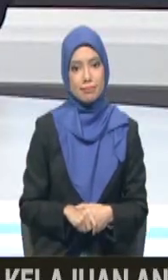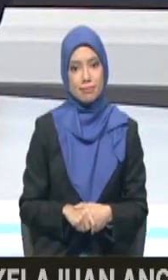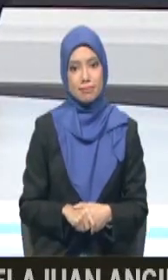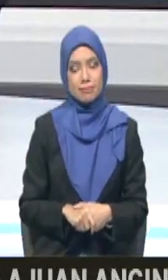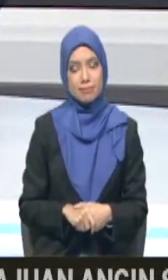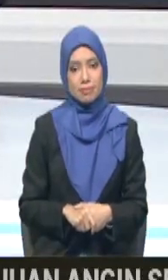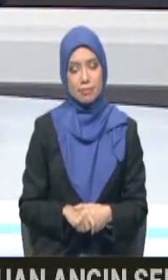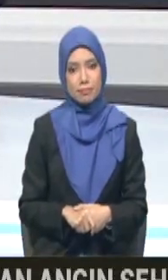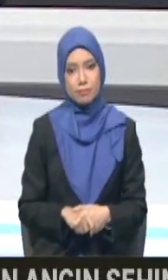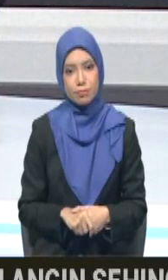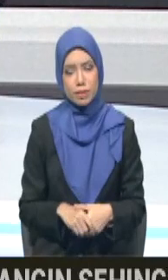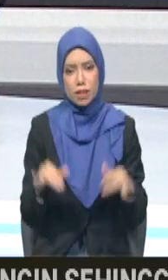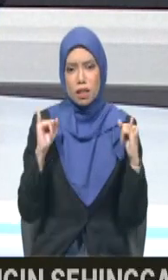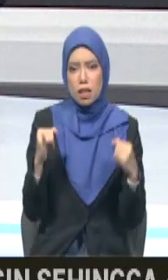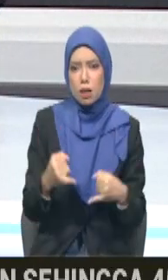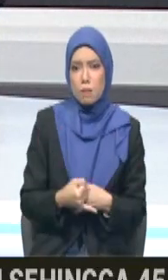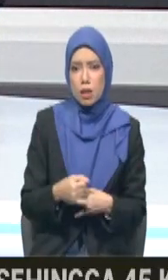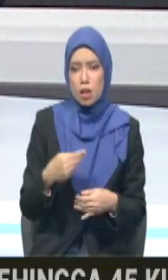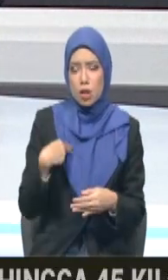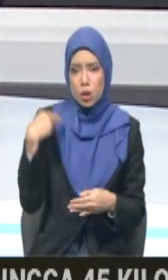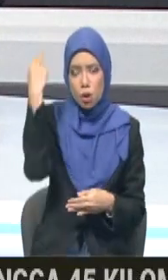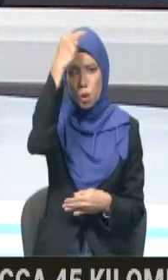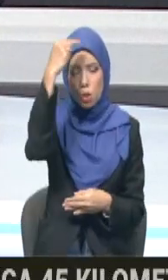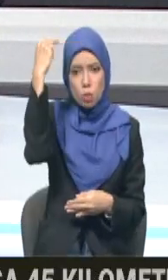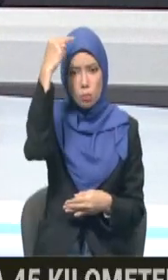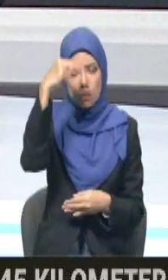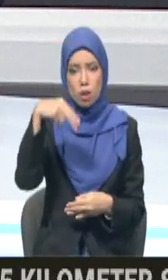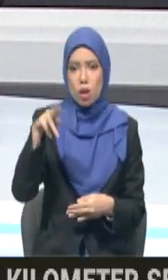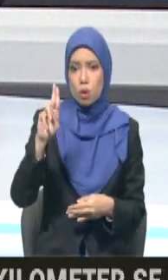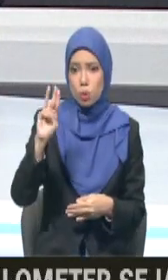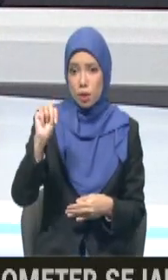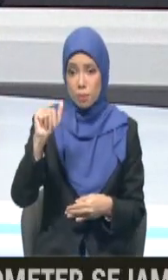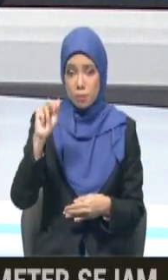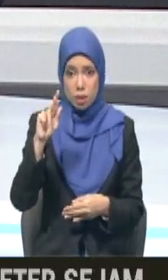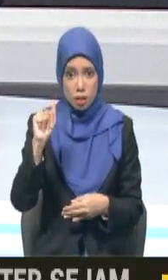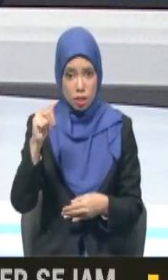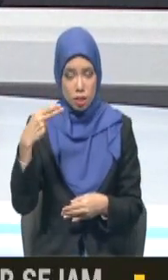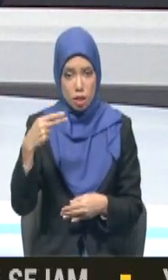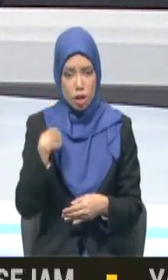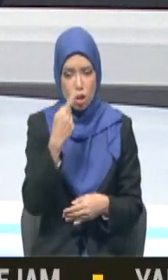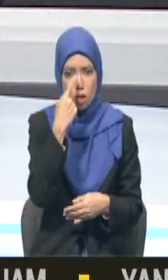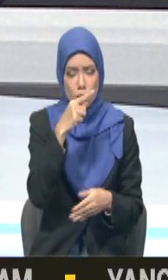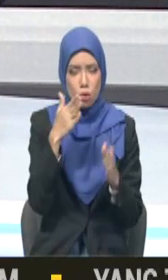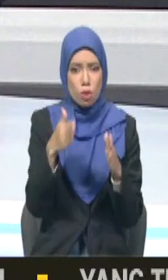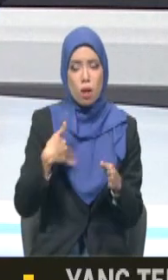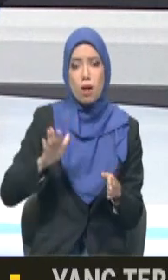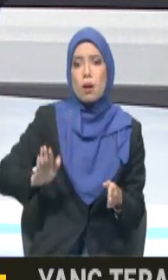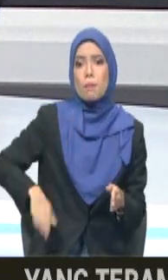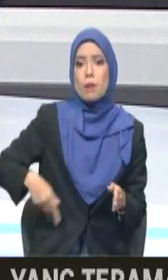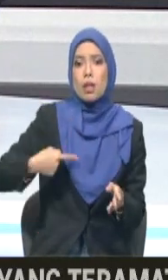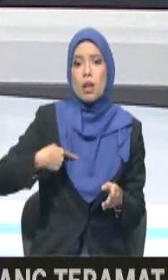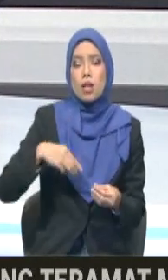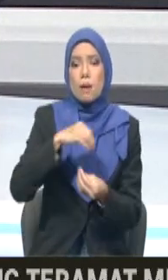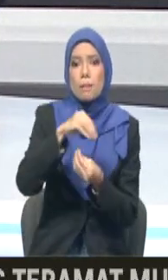bantuan ibadah umrah menjadi pilihan alternatif bagi mereka yang belum berkesempatan menunaikan fardu